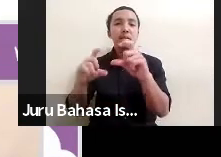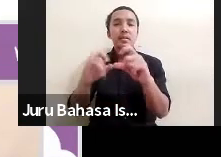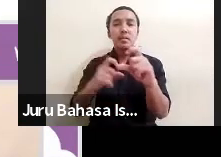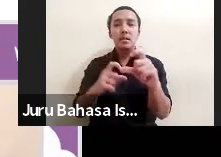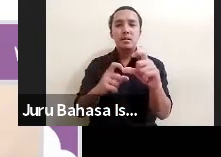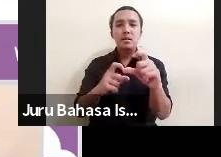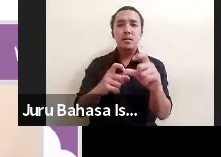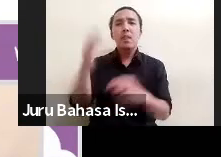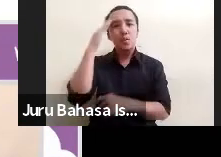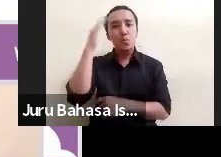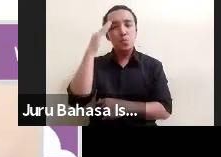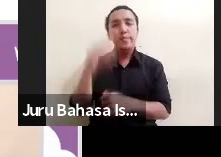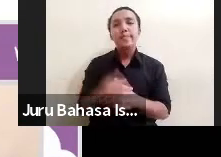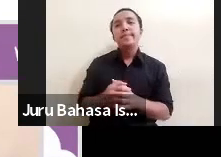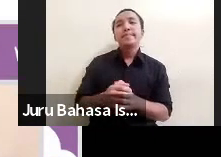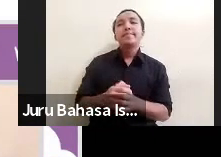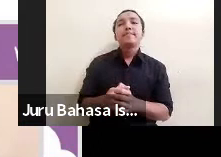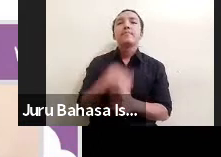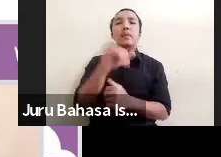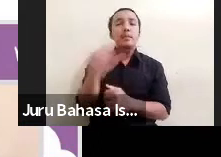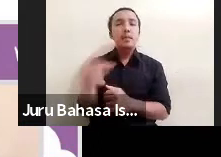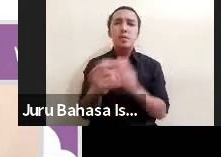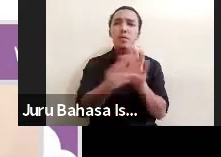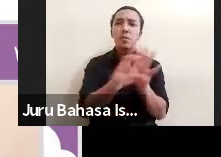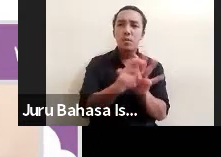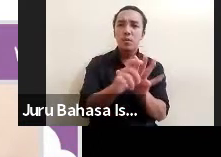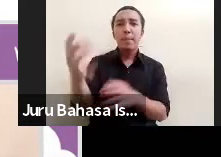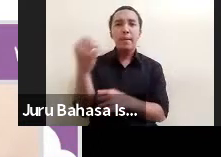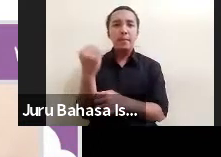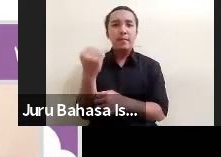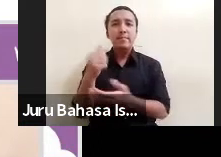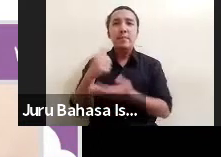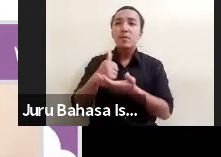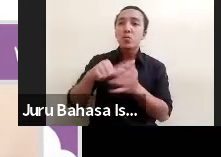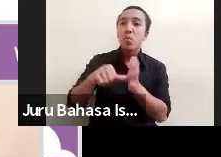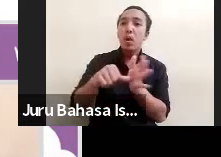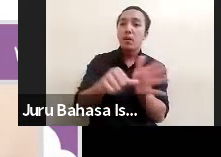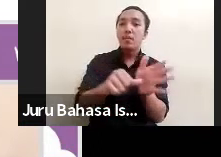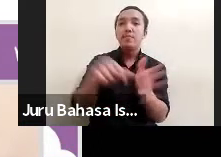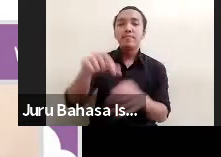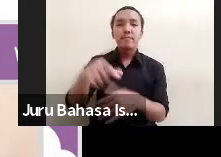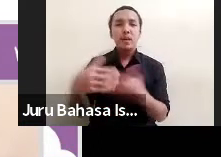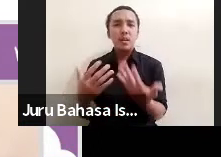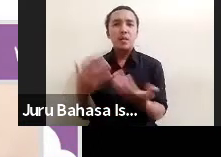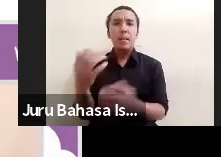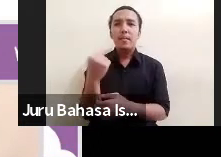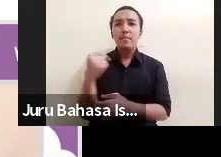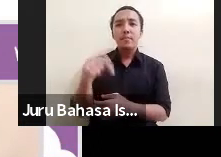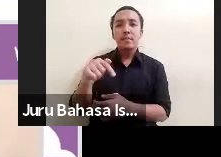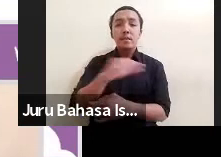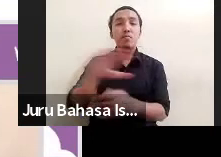betul, Pak, sehingga begitu ini dapat bantuan ini atau dapat ini itu semua adalah berangkat